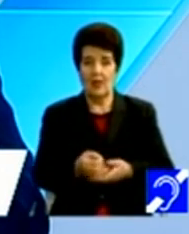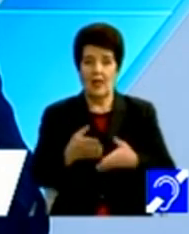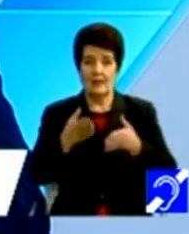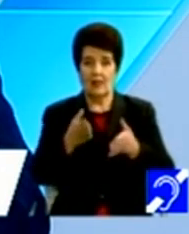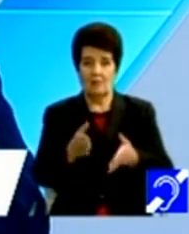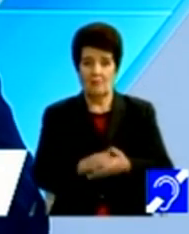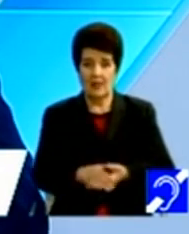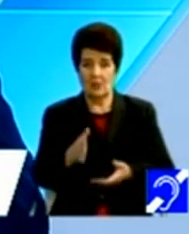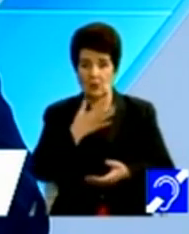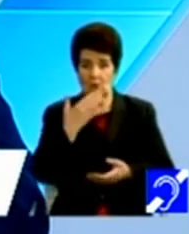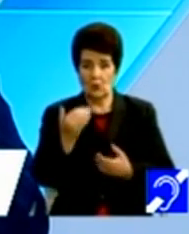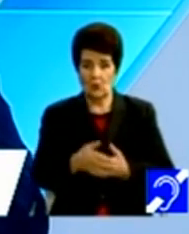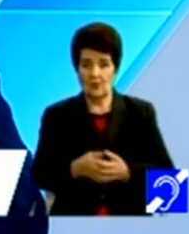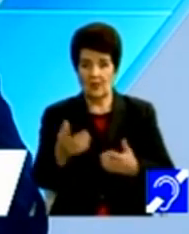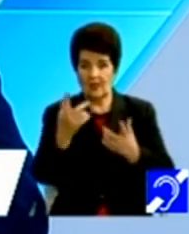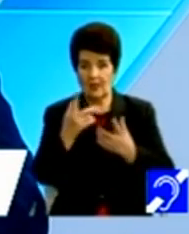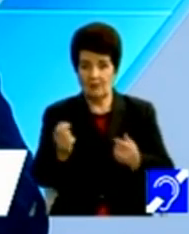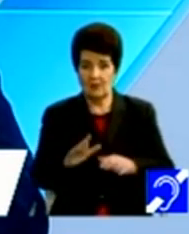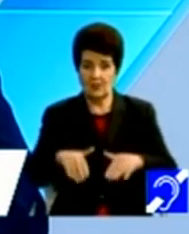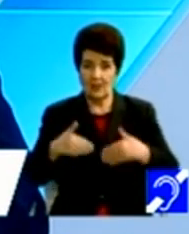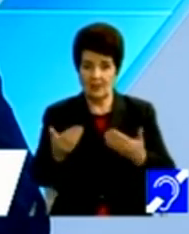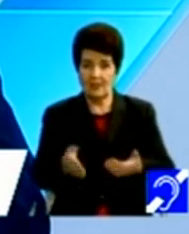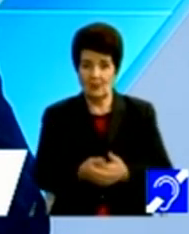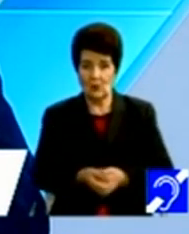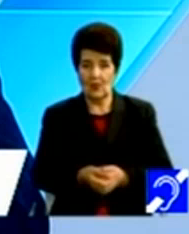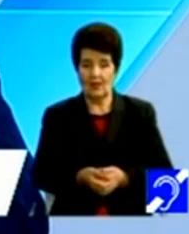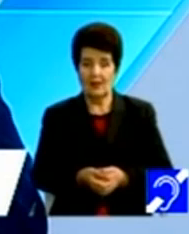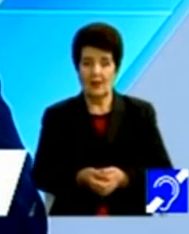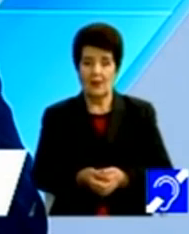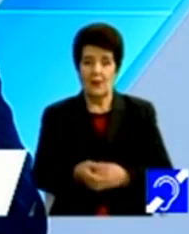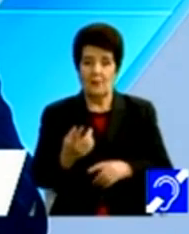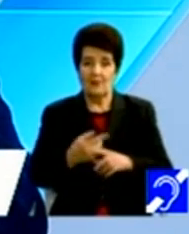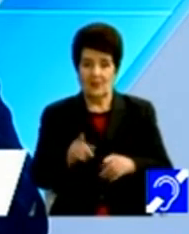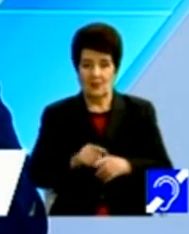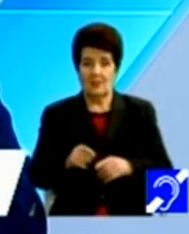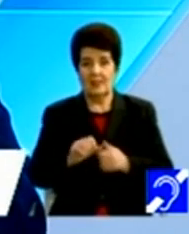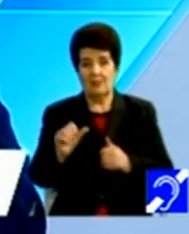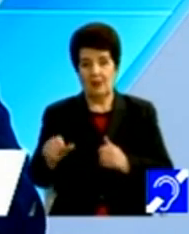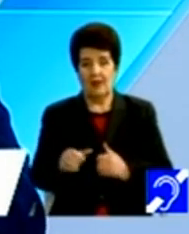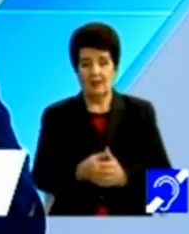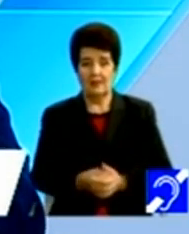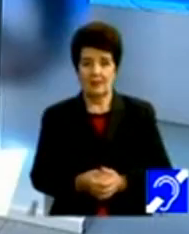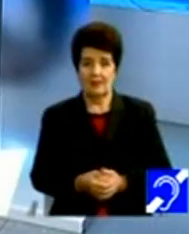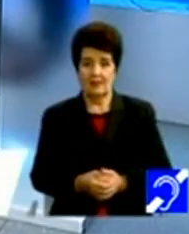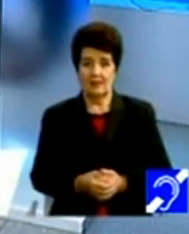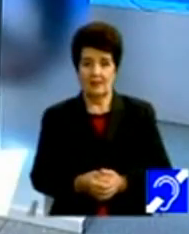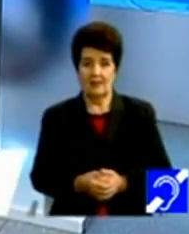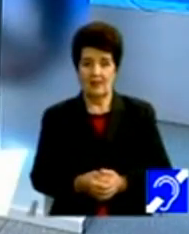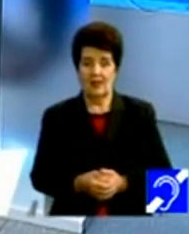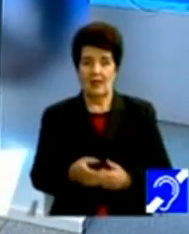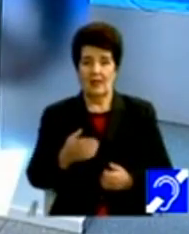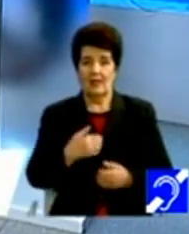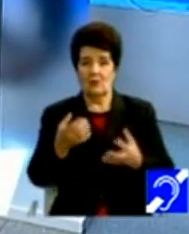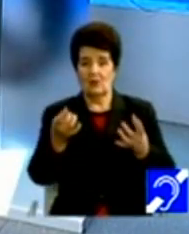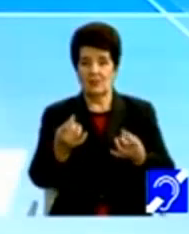sunt ultimul care mi-am anunțat candidatura la sfârșitul lunii august. De ce? Și merg separat. Eu simplu să